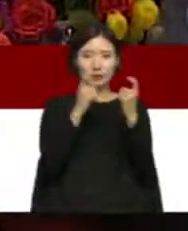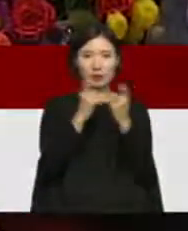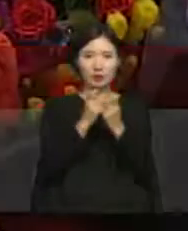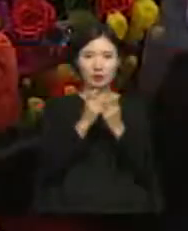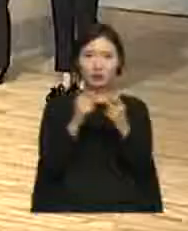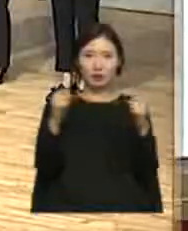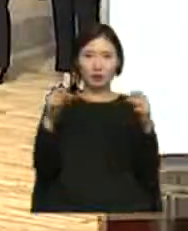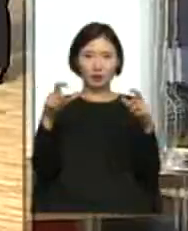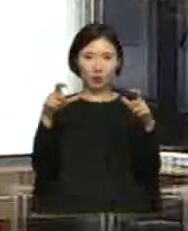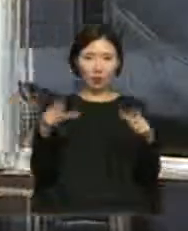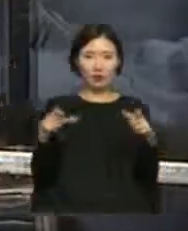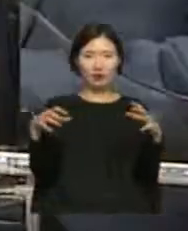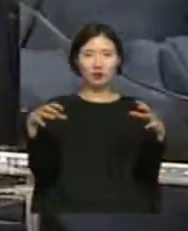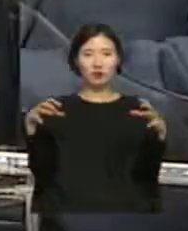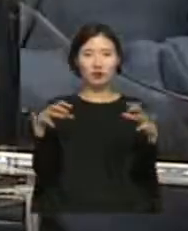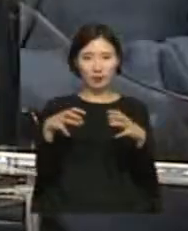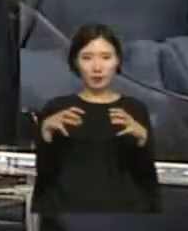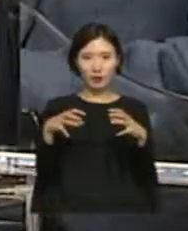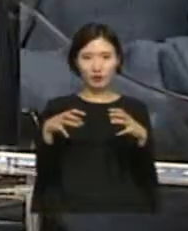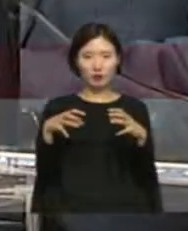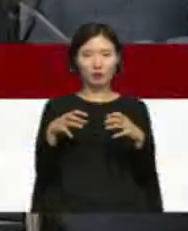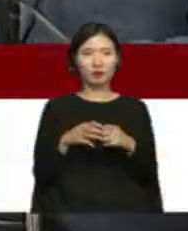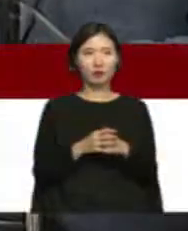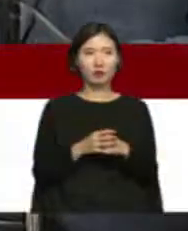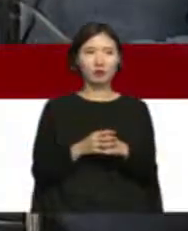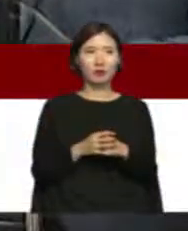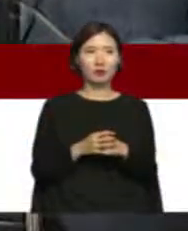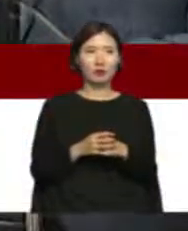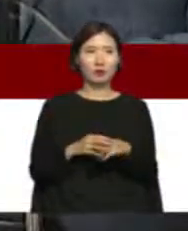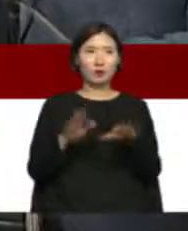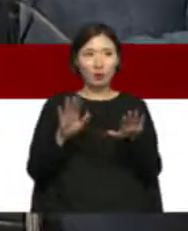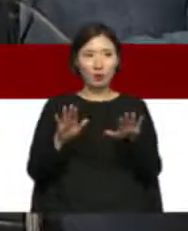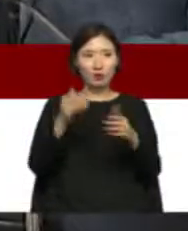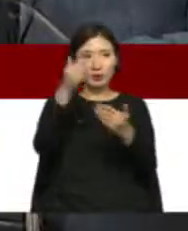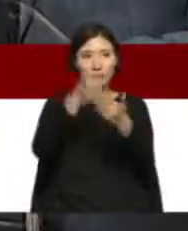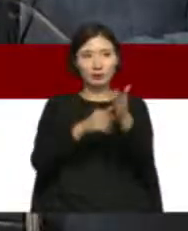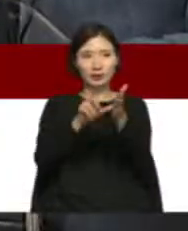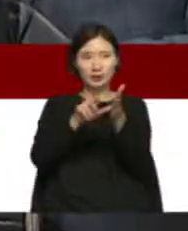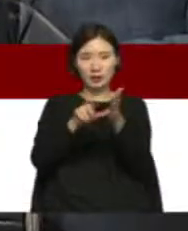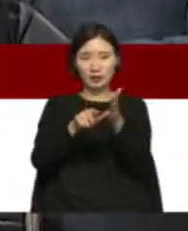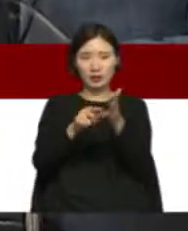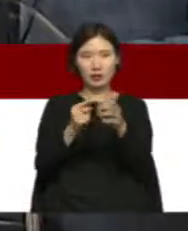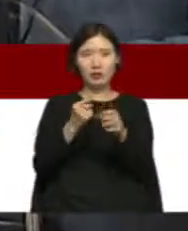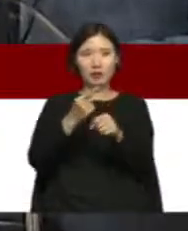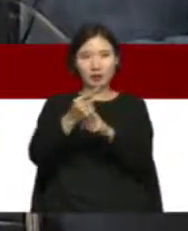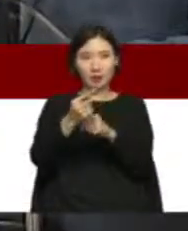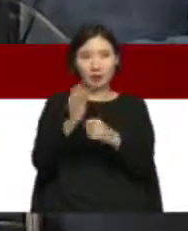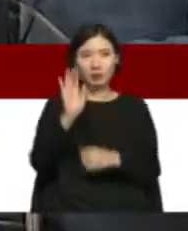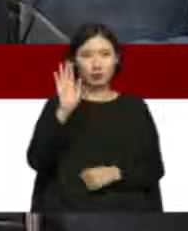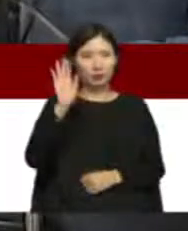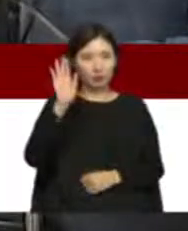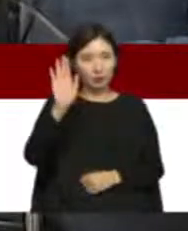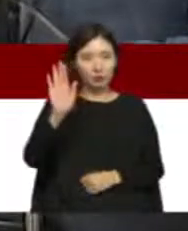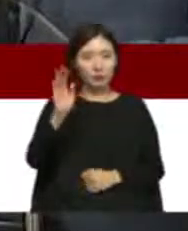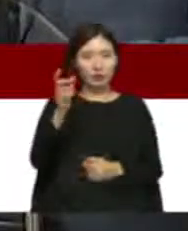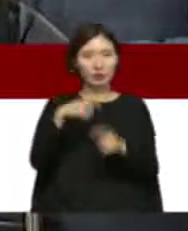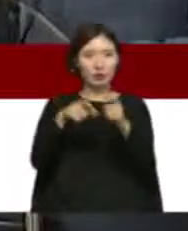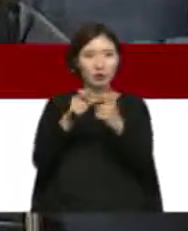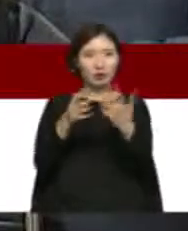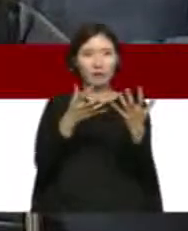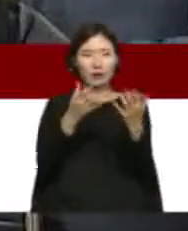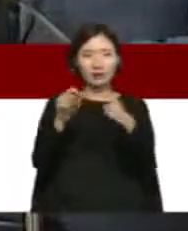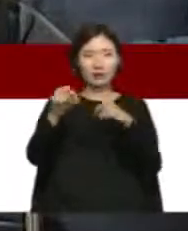협력도입니다. 전년도 남은 기간뿐만 아니라 내년도에 그 이후에도 보다는